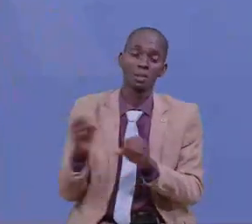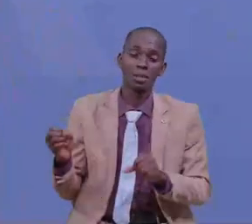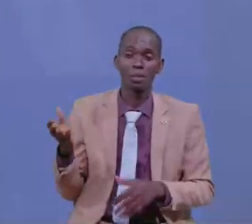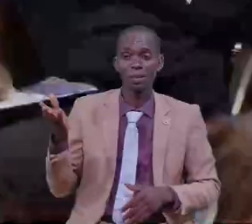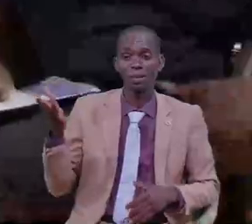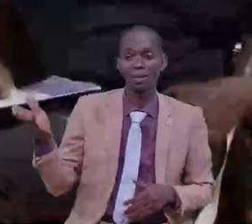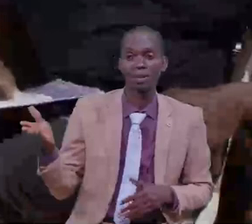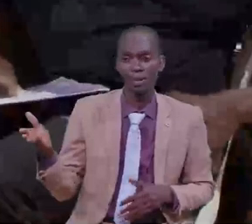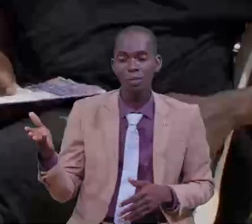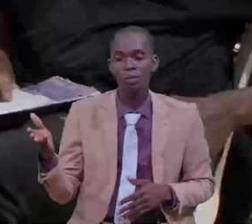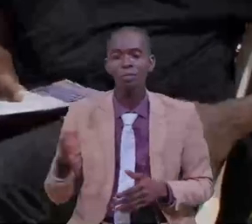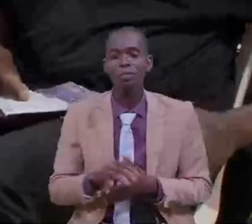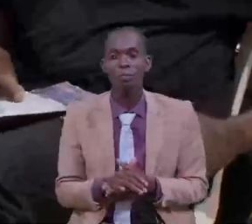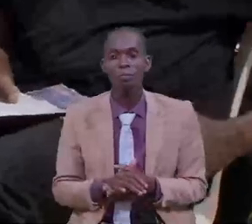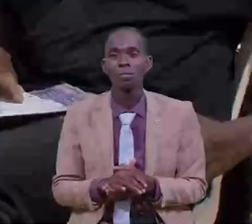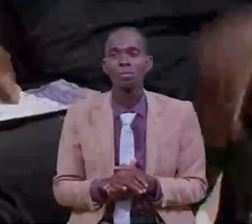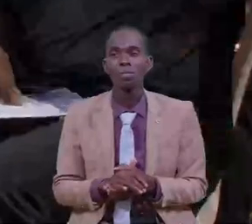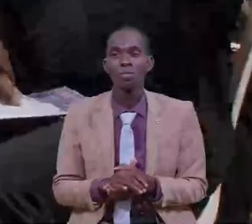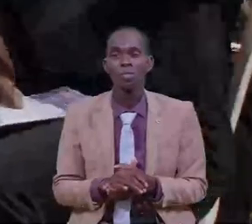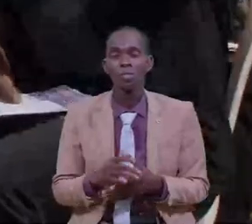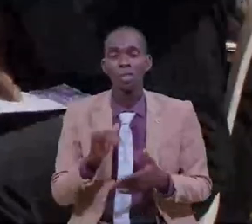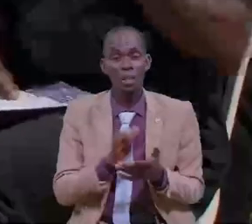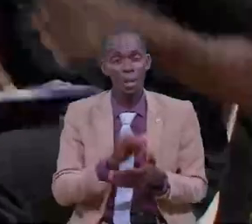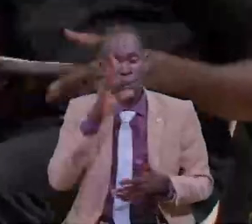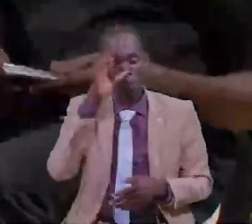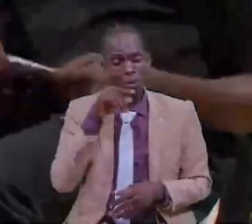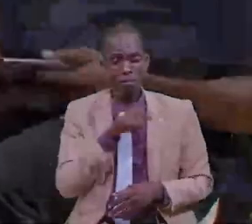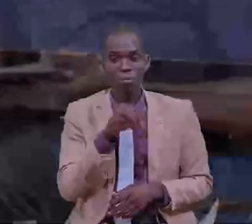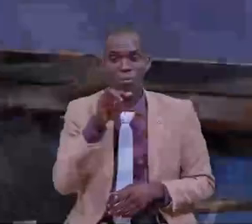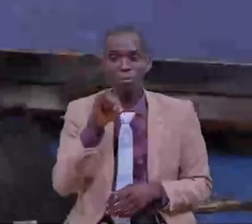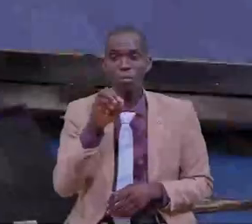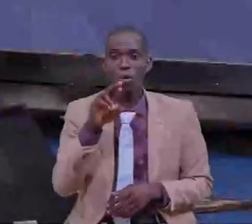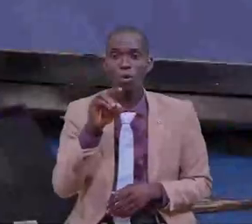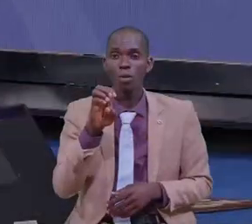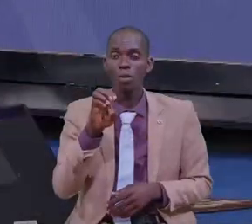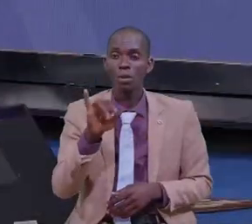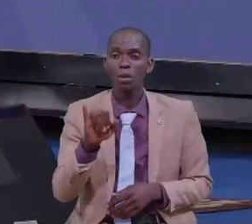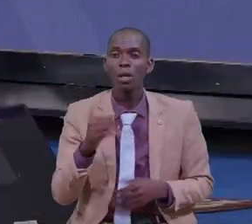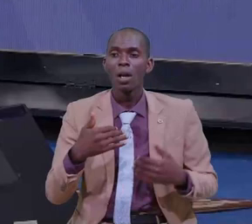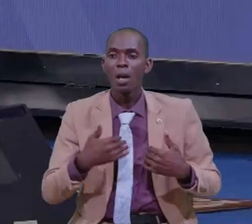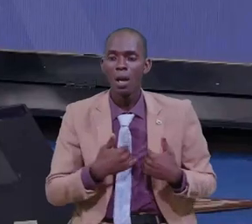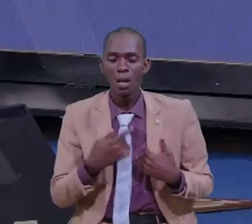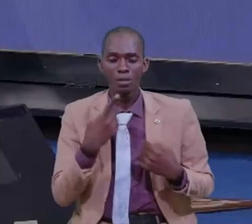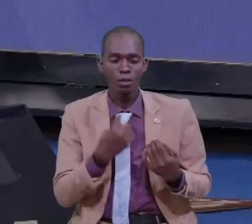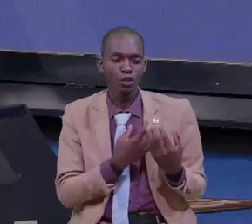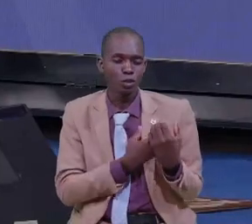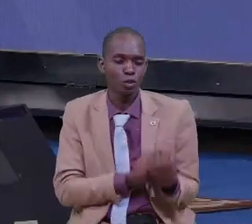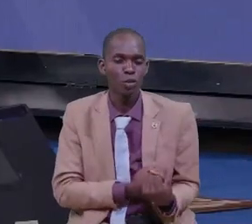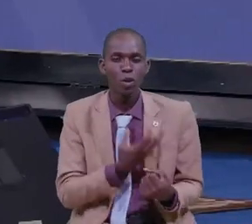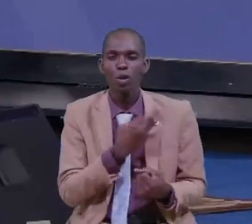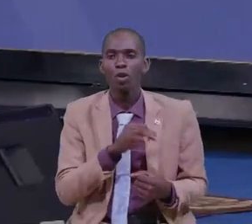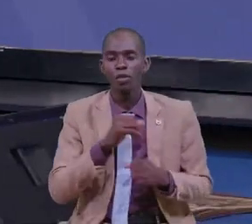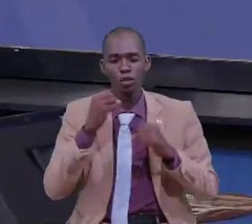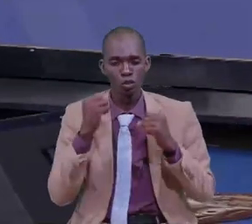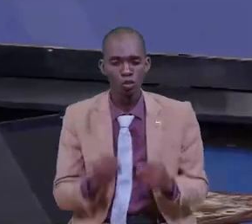l'Éternel apportera la délivrance d'une autre personne, d'une source. Cet homme avait la confiance. Ça, c'est la confiance d'un